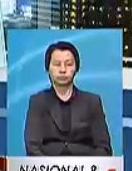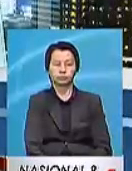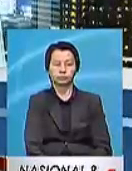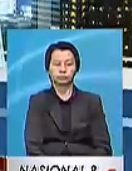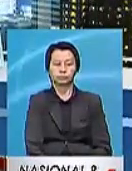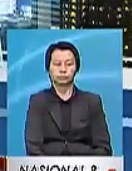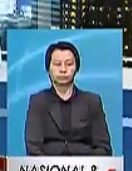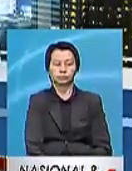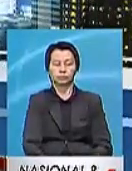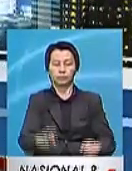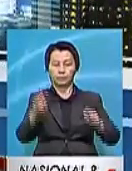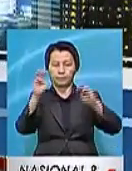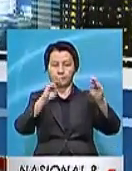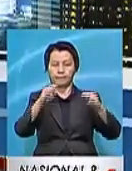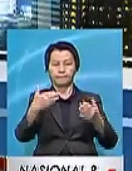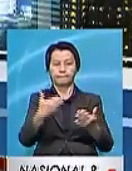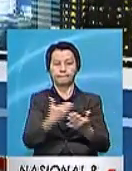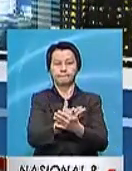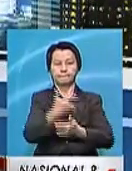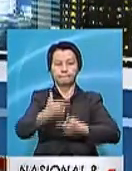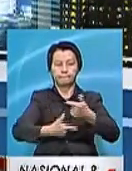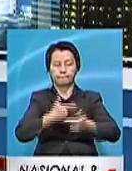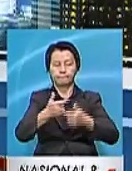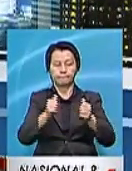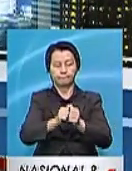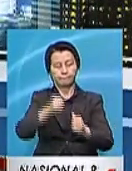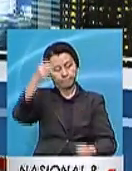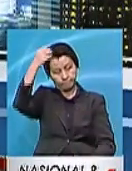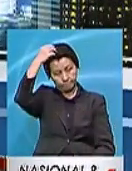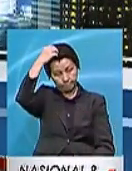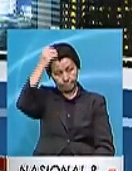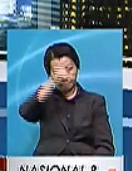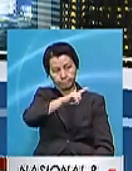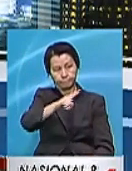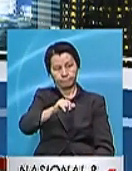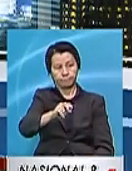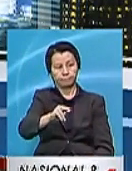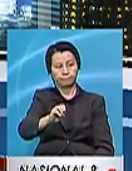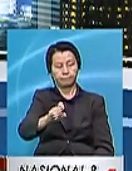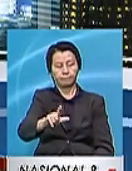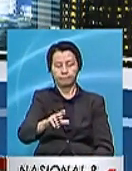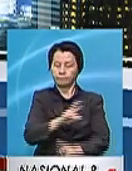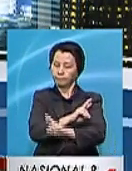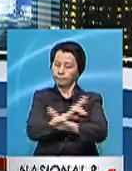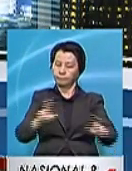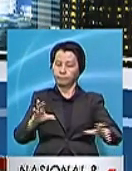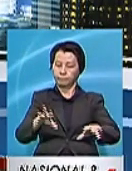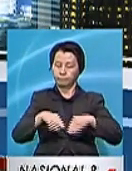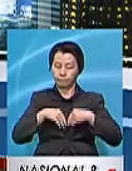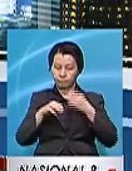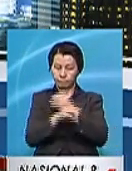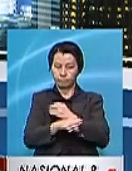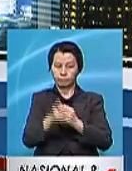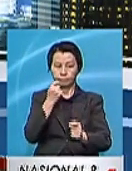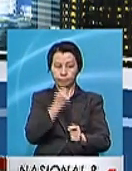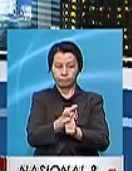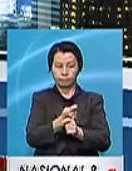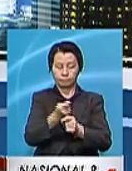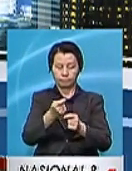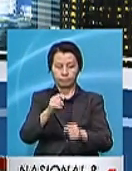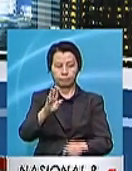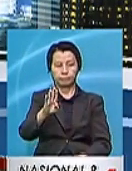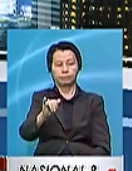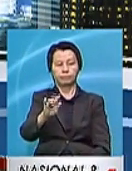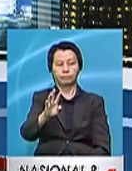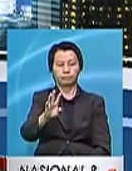menjelang musim baharu bola sepak Liga Super pengendali baharu Selangor Zainal Abidin Hassan bersedia menyahut cabaran ditetapkan pengurusan persatuan